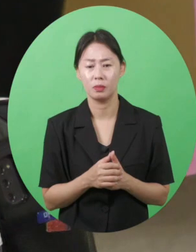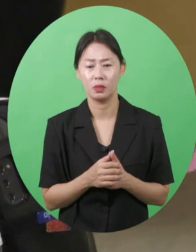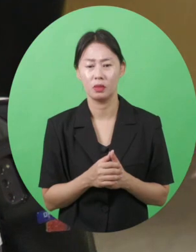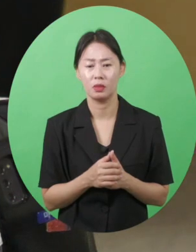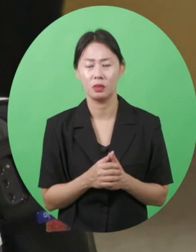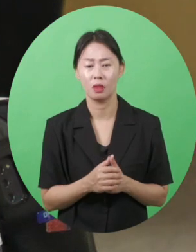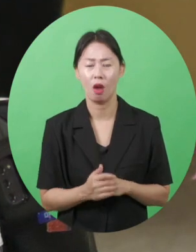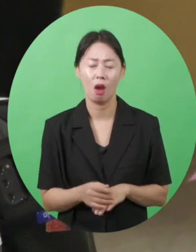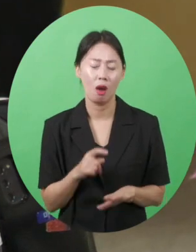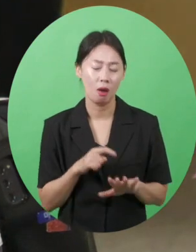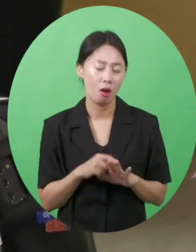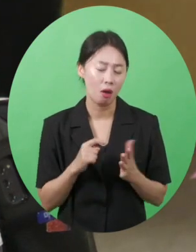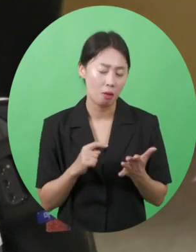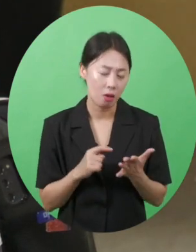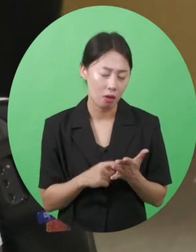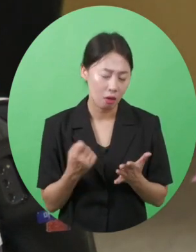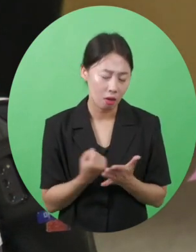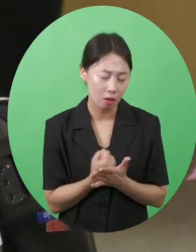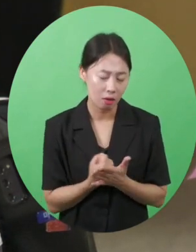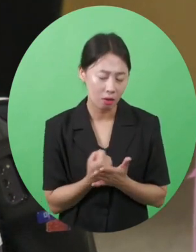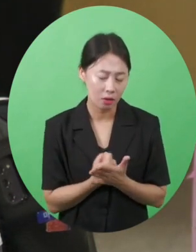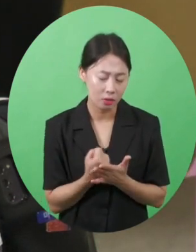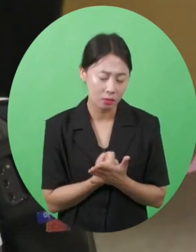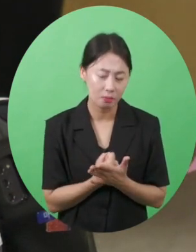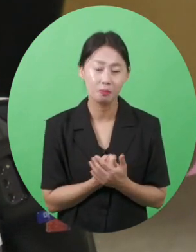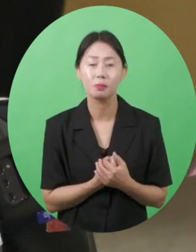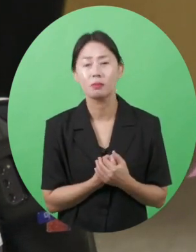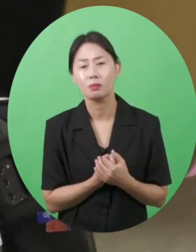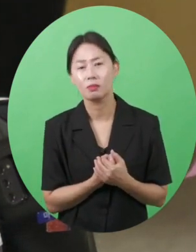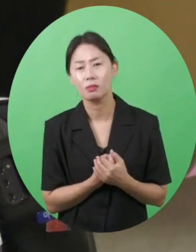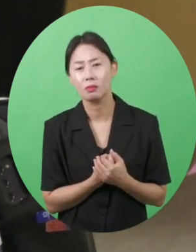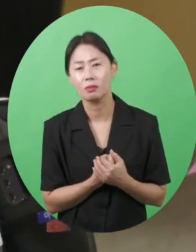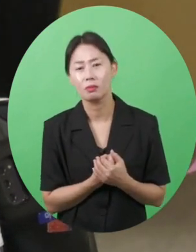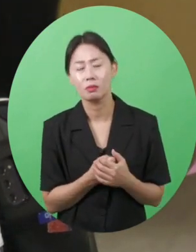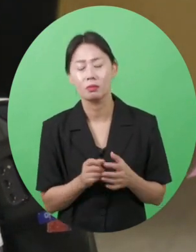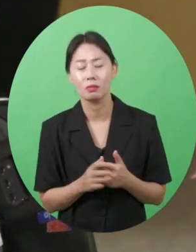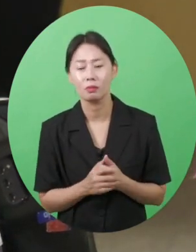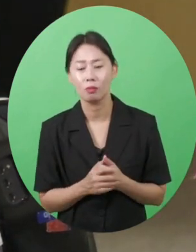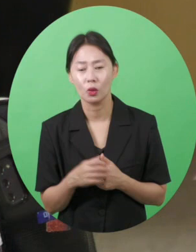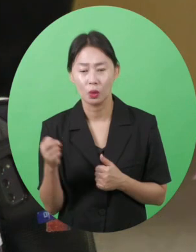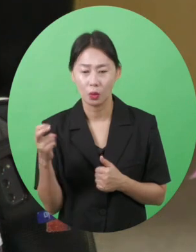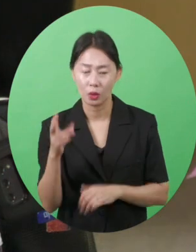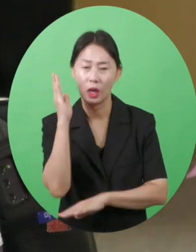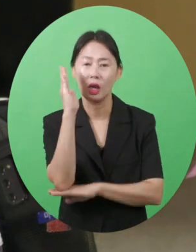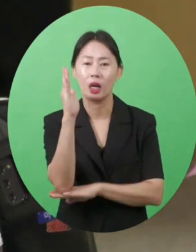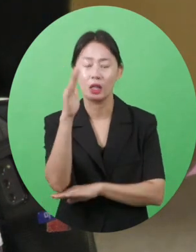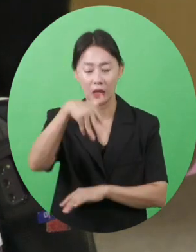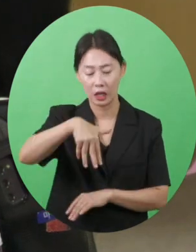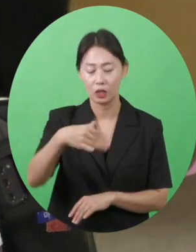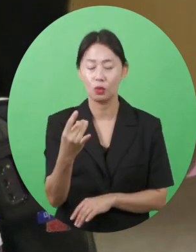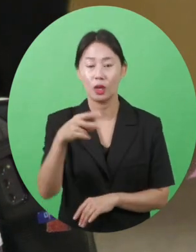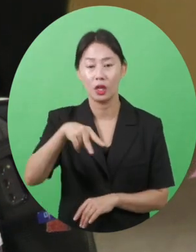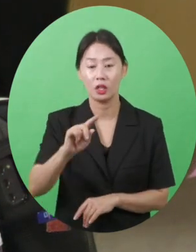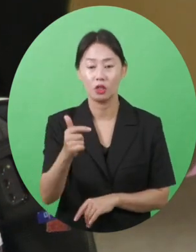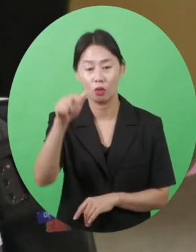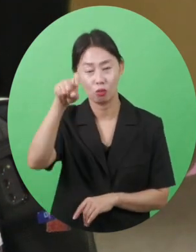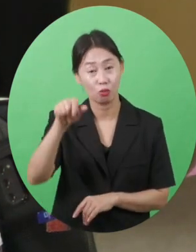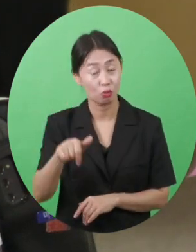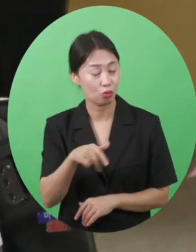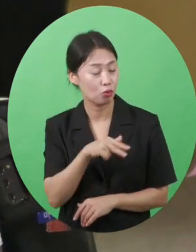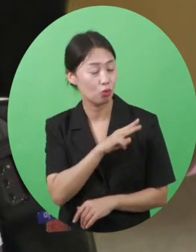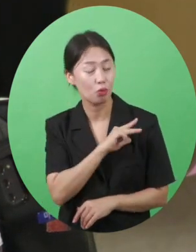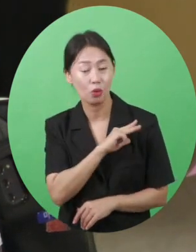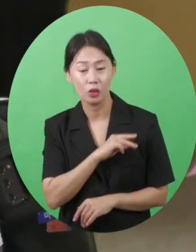마음에 너무나 많이 와닿았습니다. 그리고 우리 축사를 해주신 최성구 의원님,